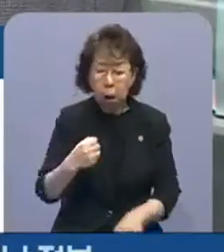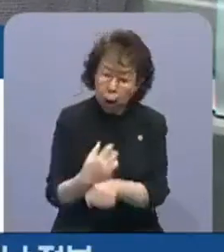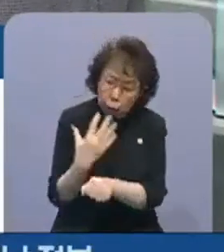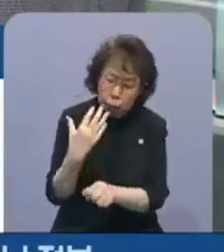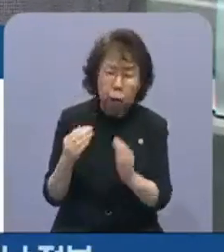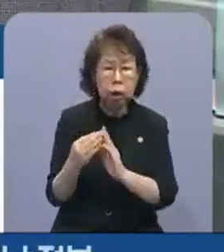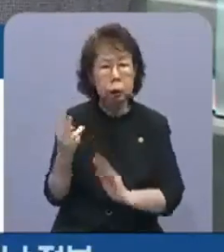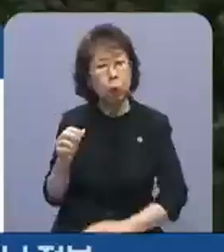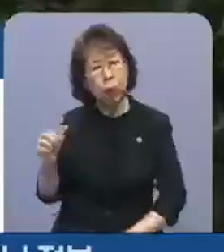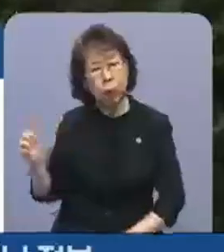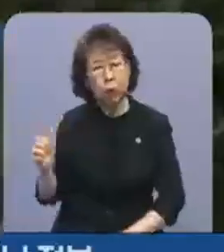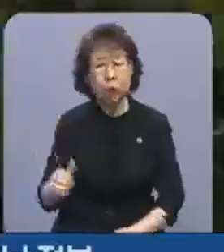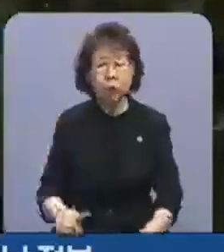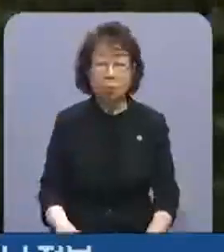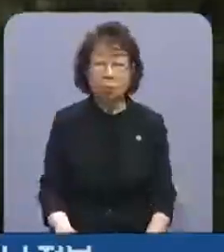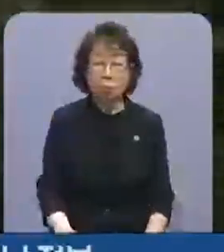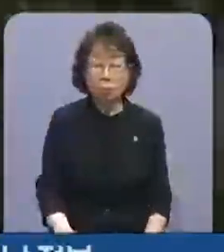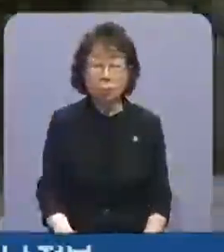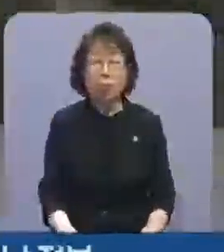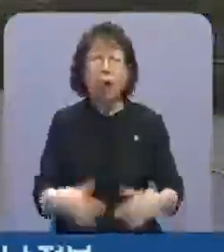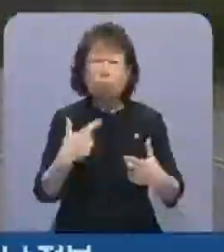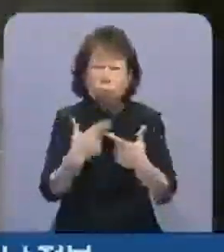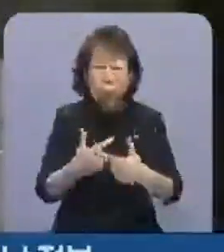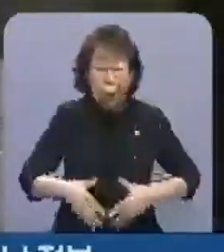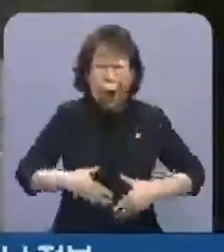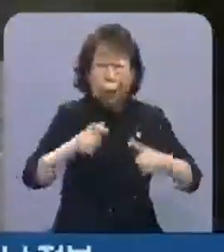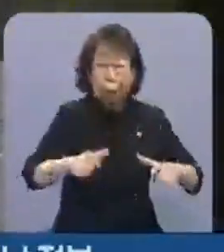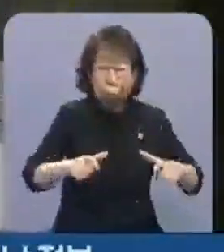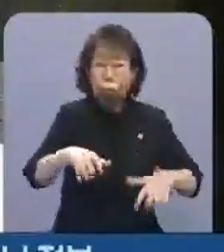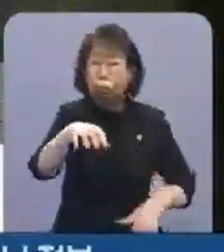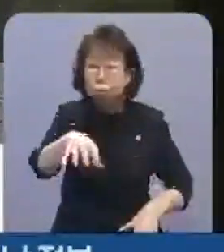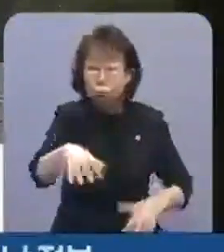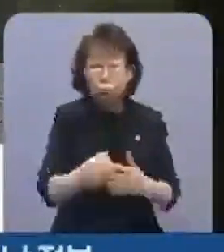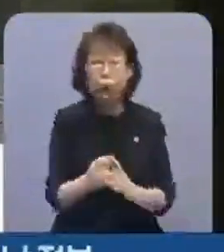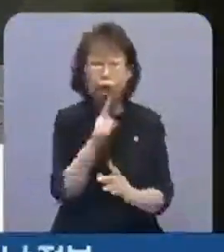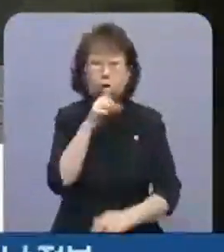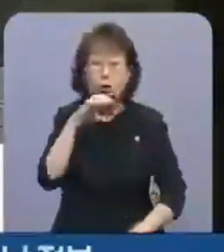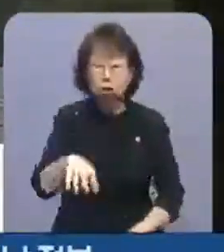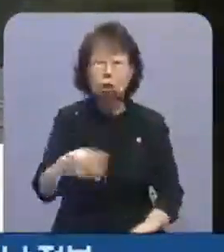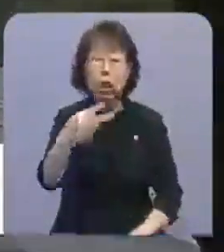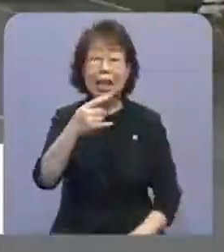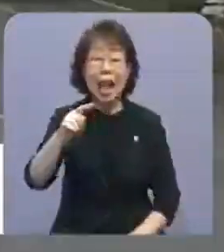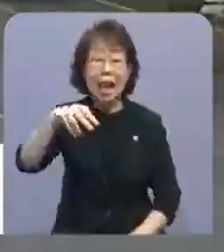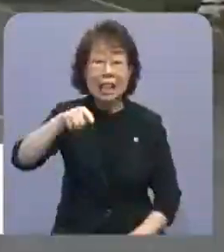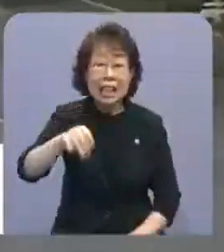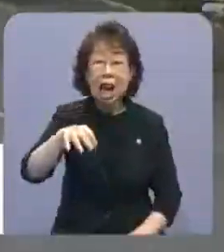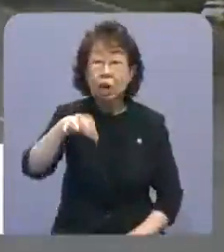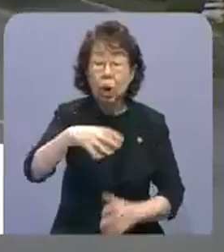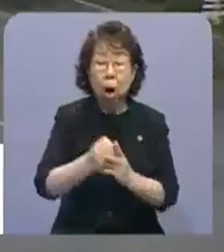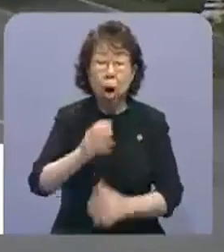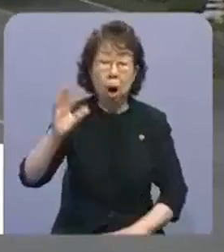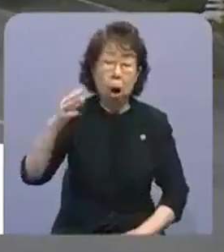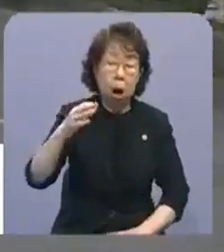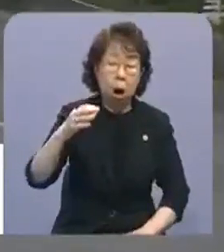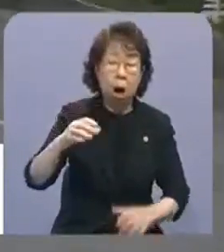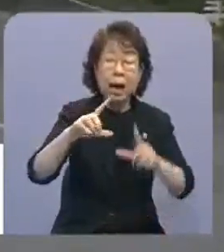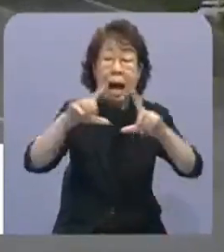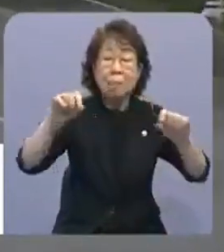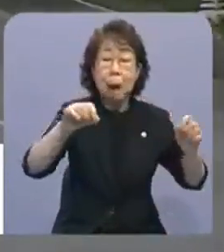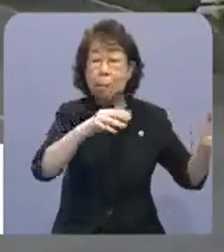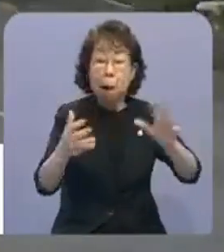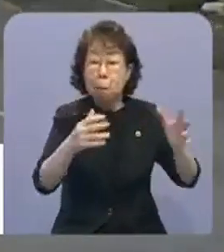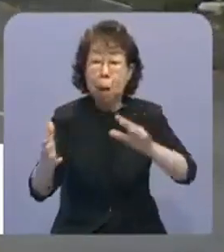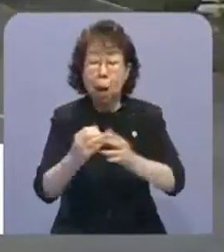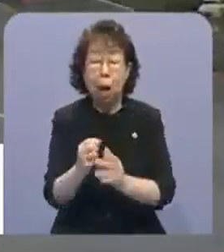칩의 털어 가야 될거 같애 특히 부산 남구 감만동 과 중구 대청동 뒤에서는 감탄이 날아갈 정도인